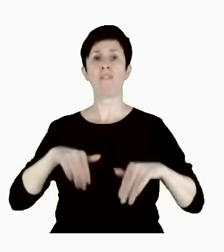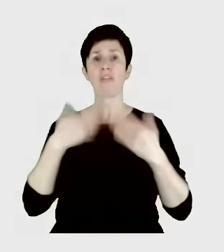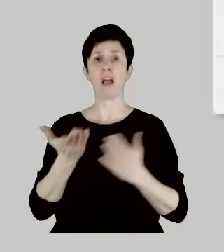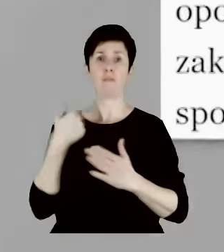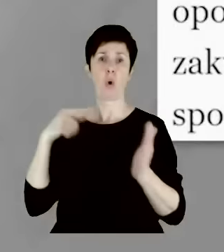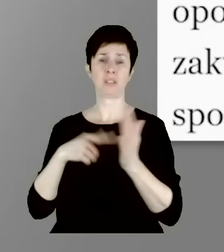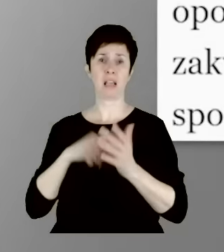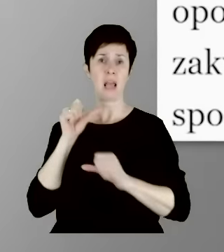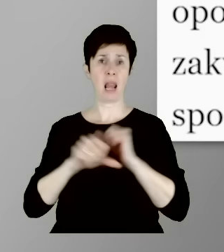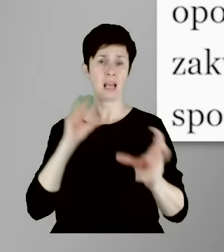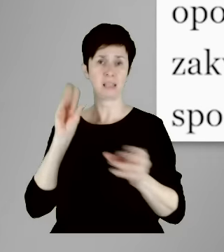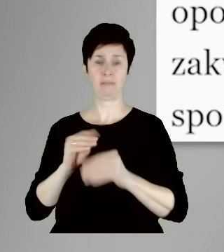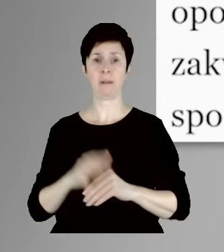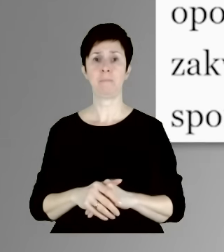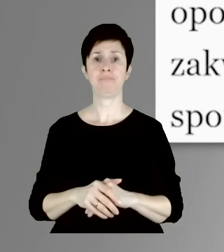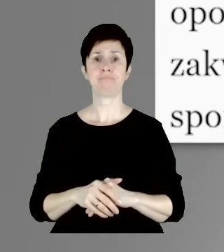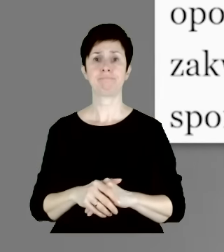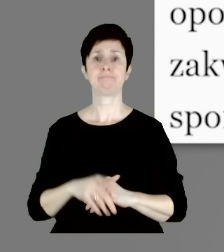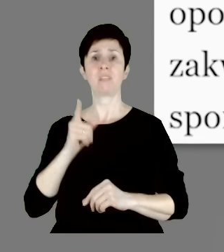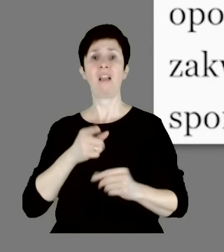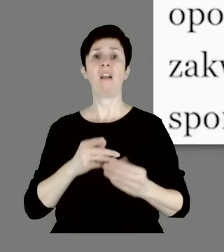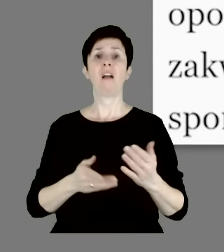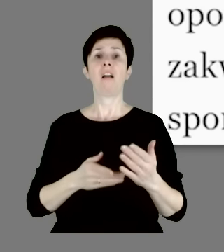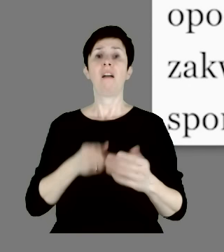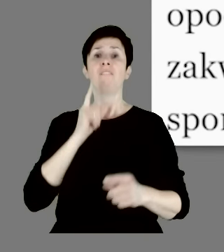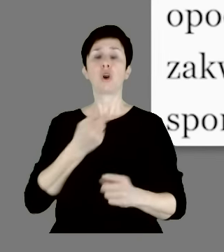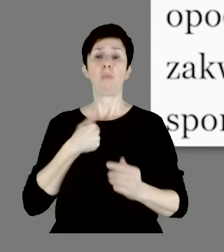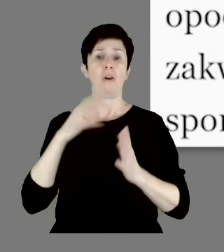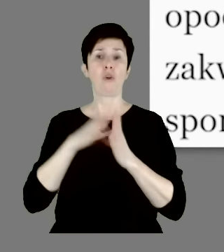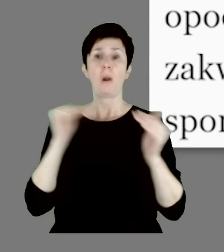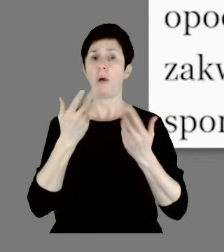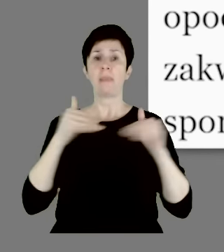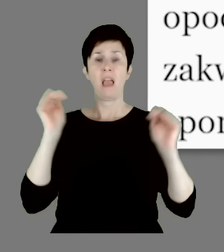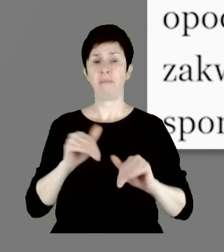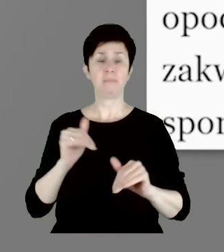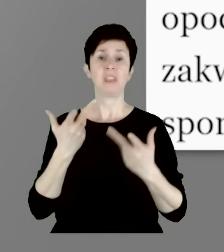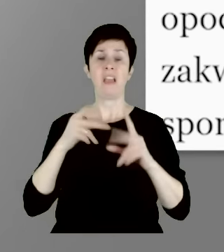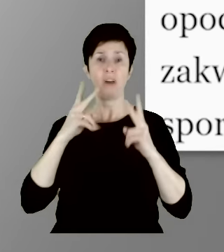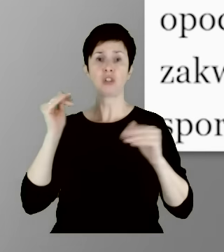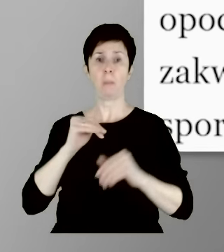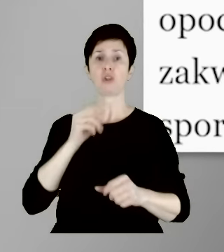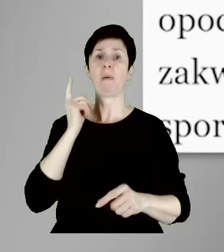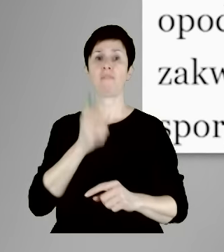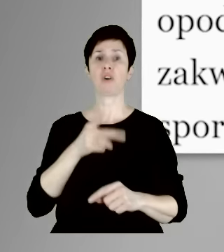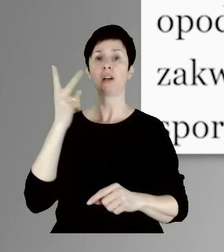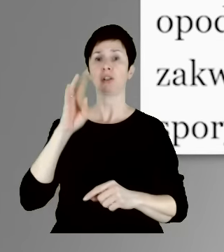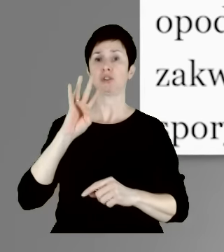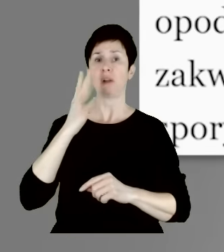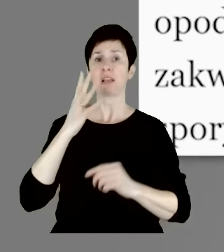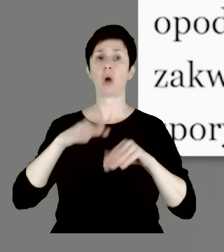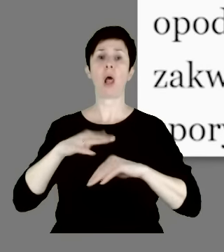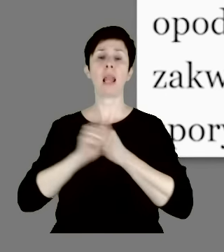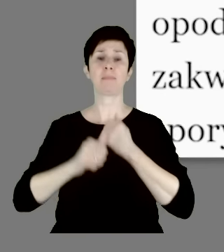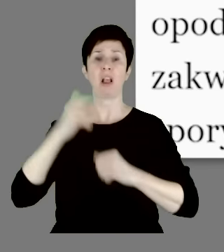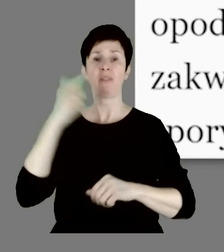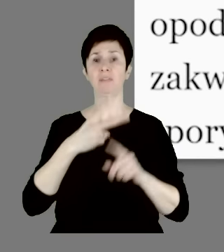Wśród wyroków, które choć formalnie mają być unieważnione, może być na przykład wyrok z 4 lipca 2023 roku, obalający